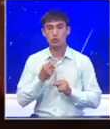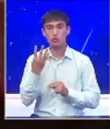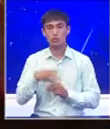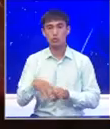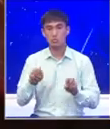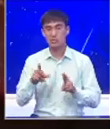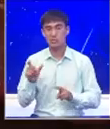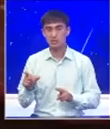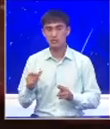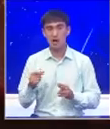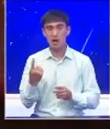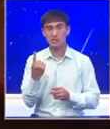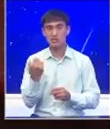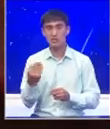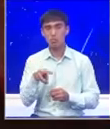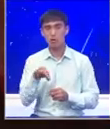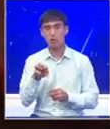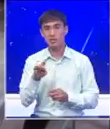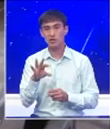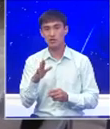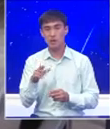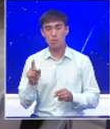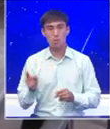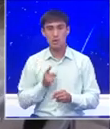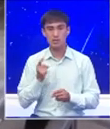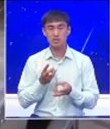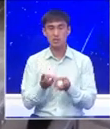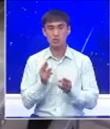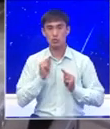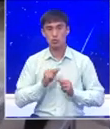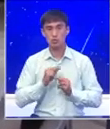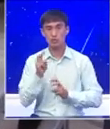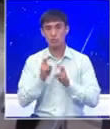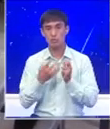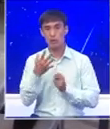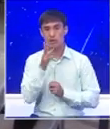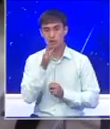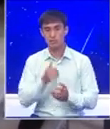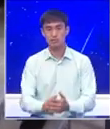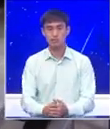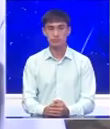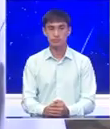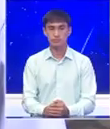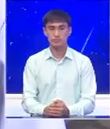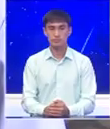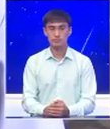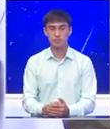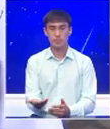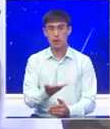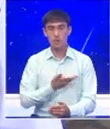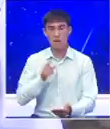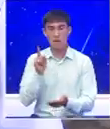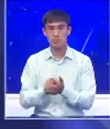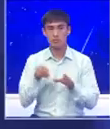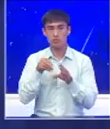40 специалистов. Один из них – Мурат Асанов. Мастер-кондитер трудится на фабрике уже 5 лет. Мои обязанности входят